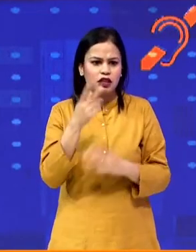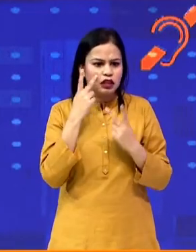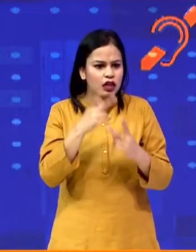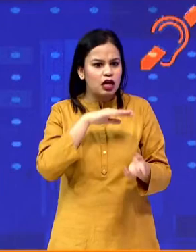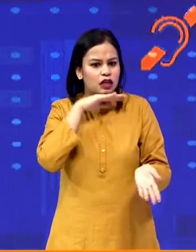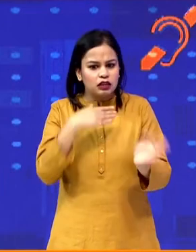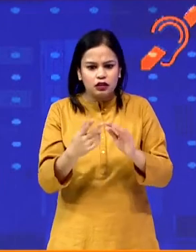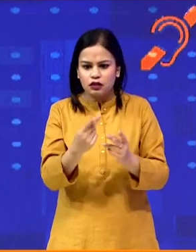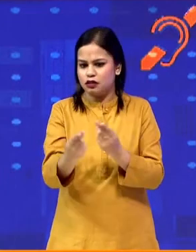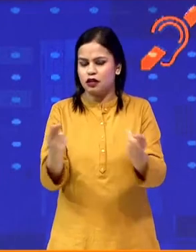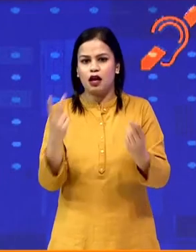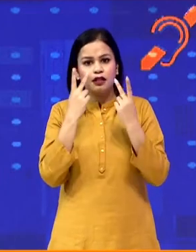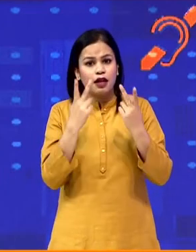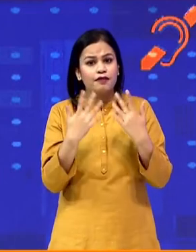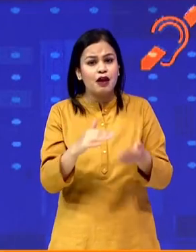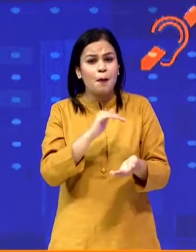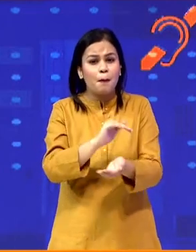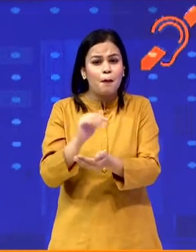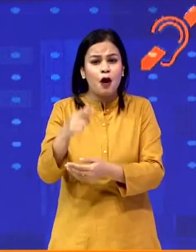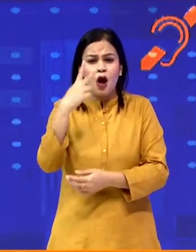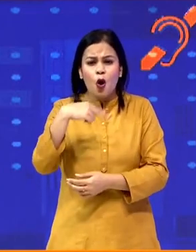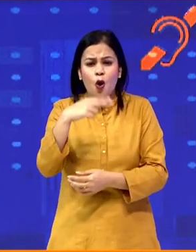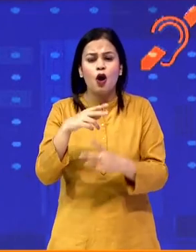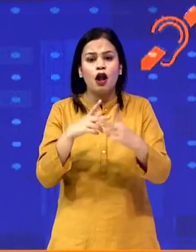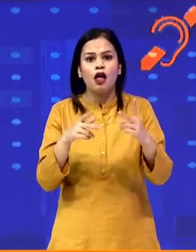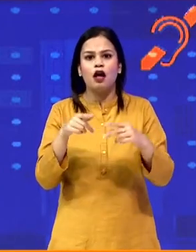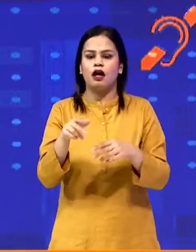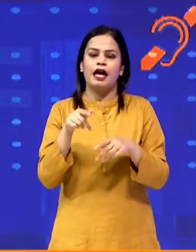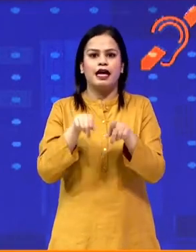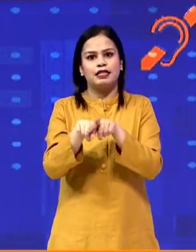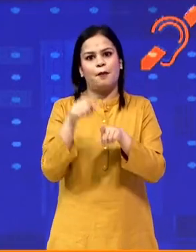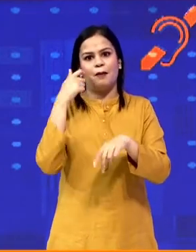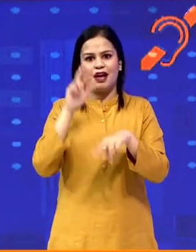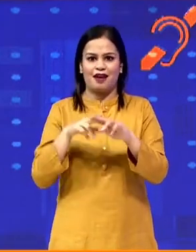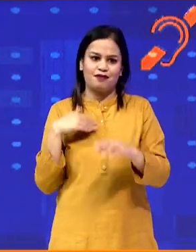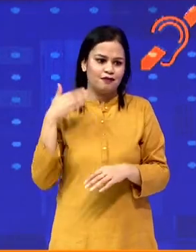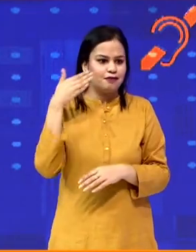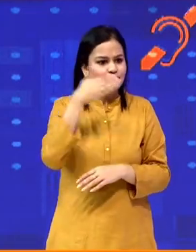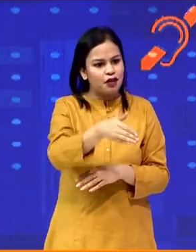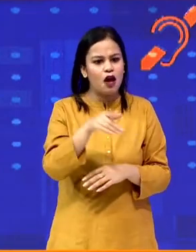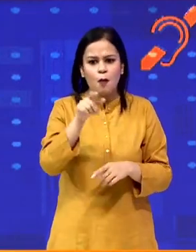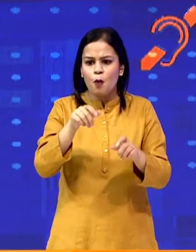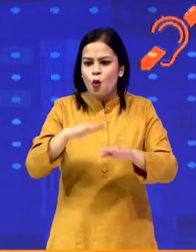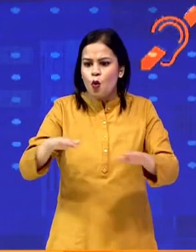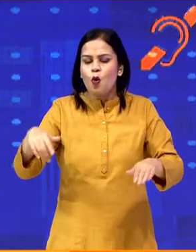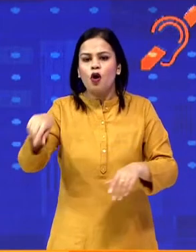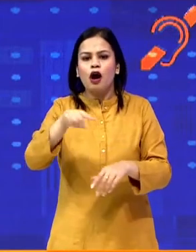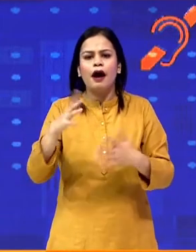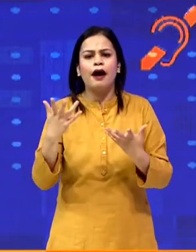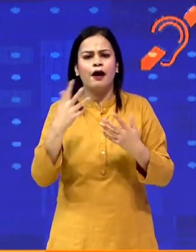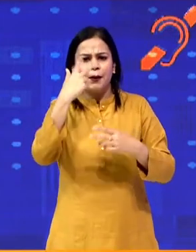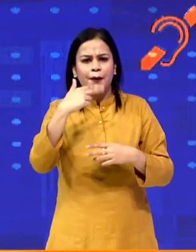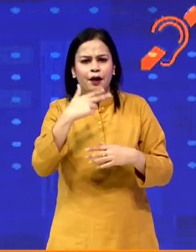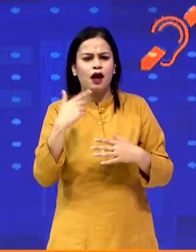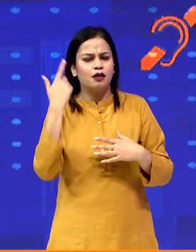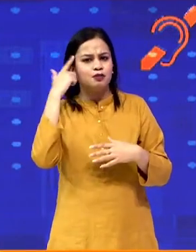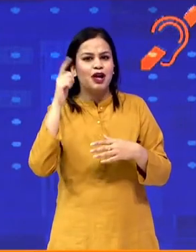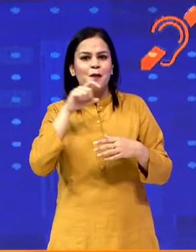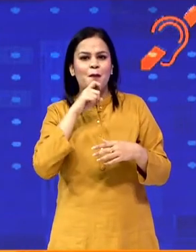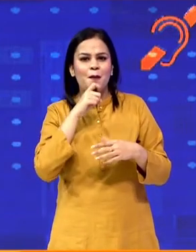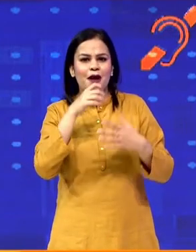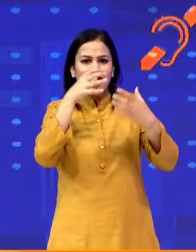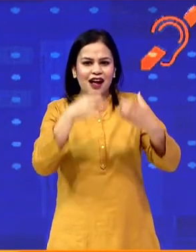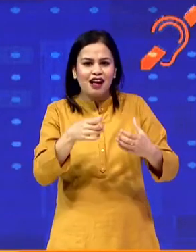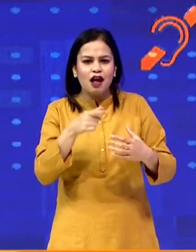मैंने बच्चे रोटी अब सब जब जाओगे तो के मिनिस्टर आए के मिनिस्टर आए तो वो बच्चे मेरे टांगों में हमारा आप मा गया हमारे आप मा गए उनके